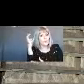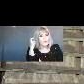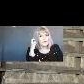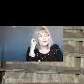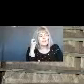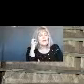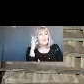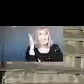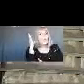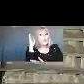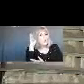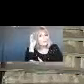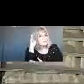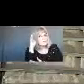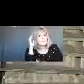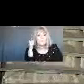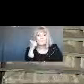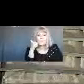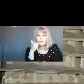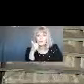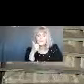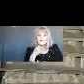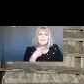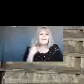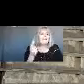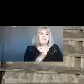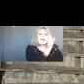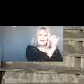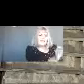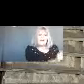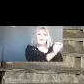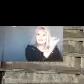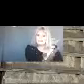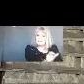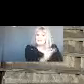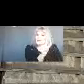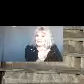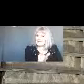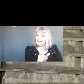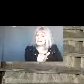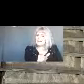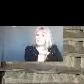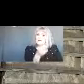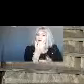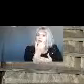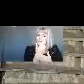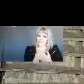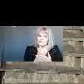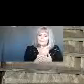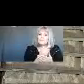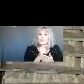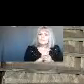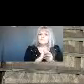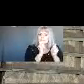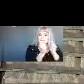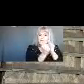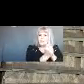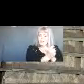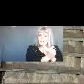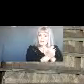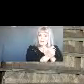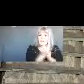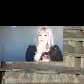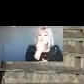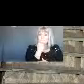ons gaan kort in die stories wat volg, gaan ons sien hoe die elkeen elke keer verskil. Maar wie is die elkeen in die